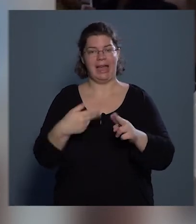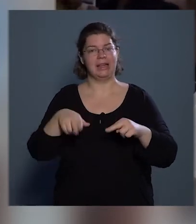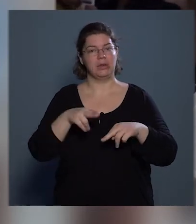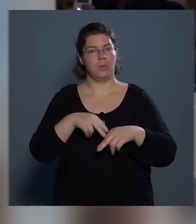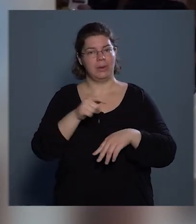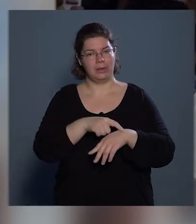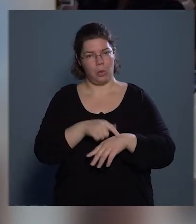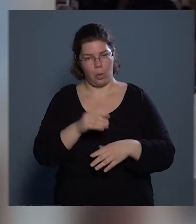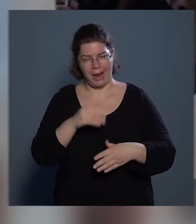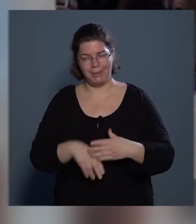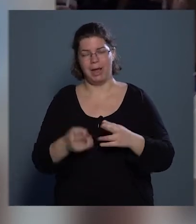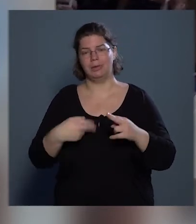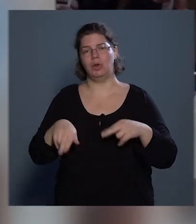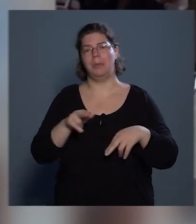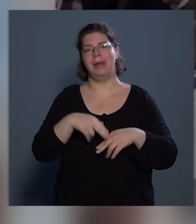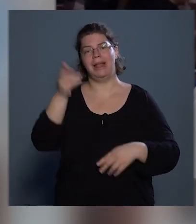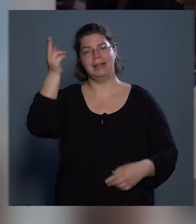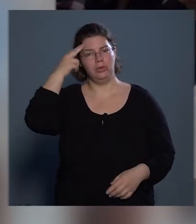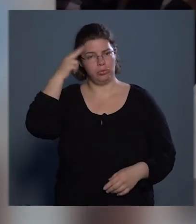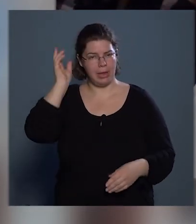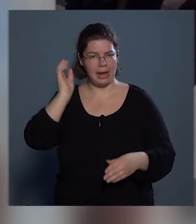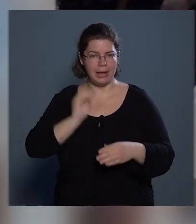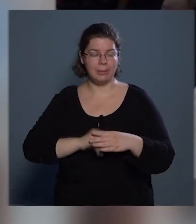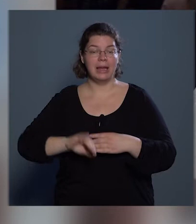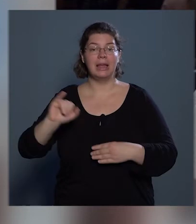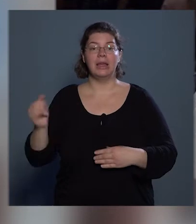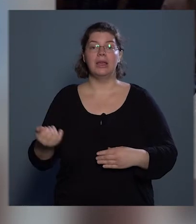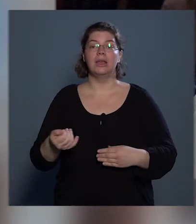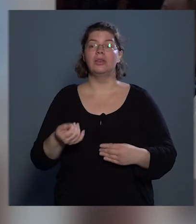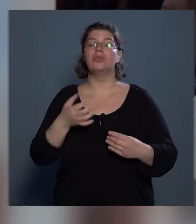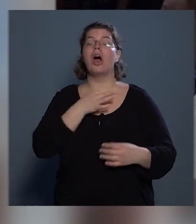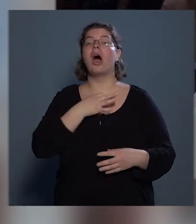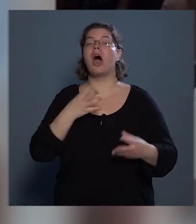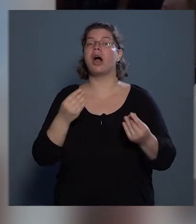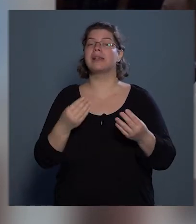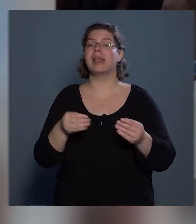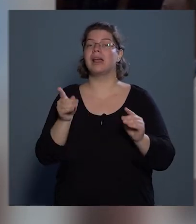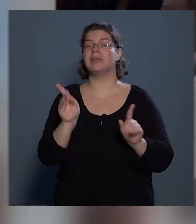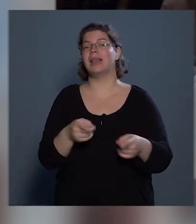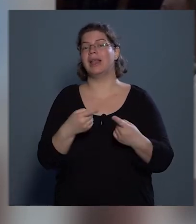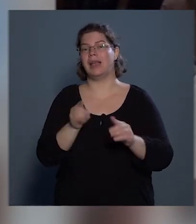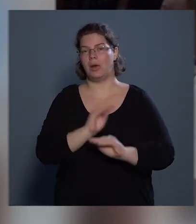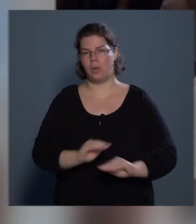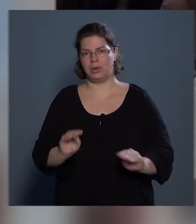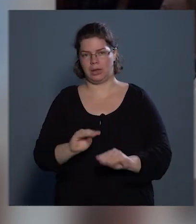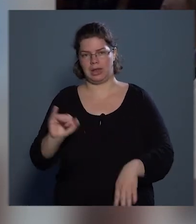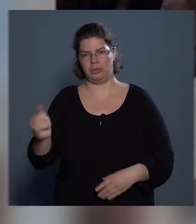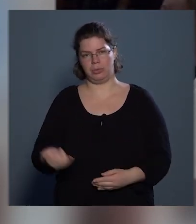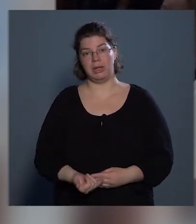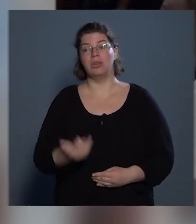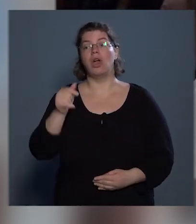többletórában, többlet ismeretekben, és hangszeres zeneoktatásban is. Ugye abban az időben